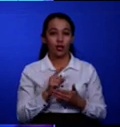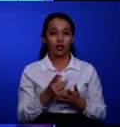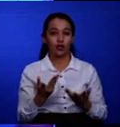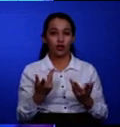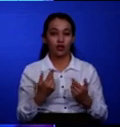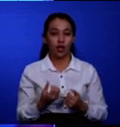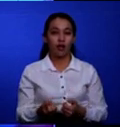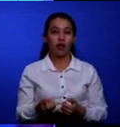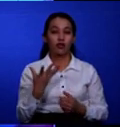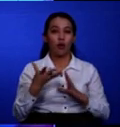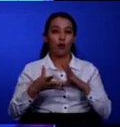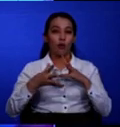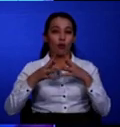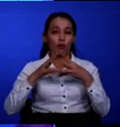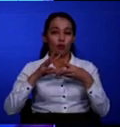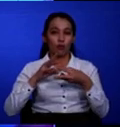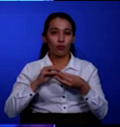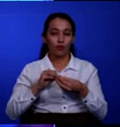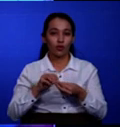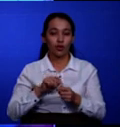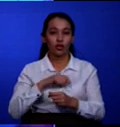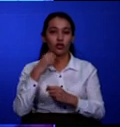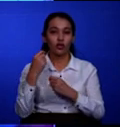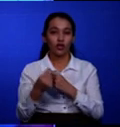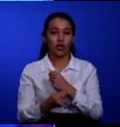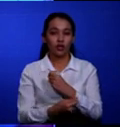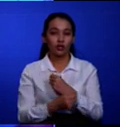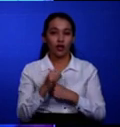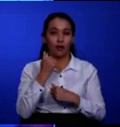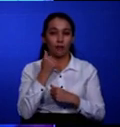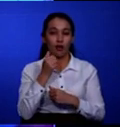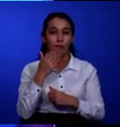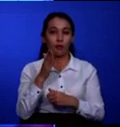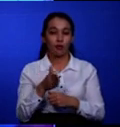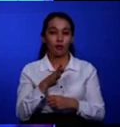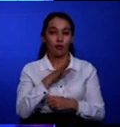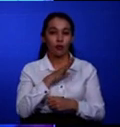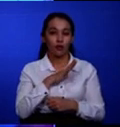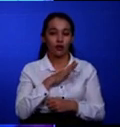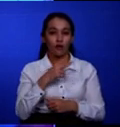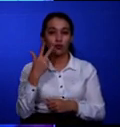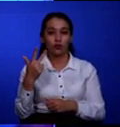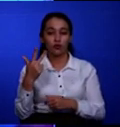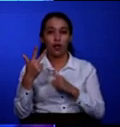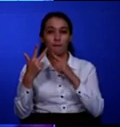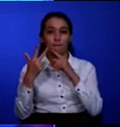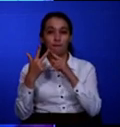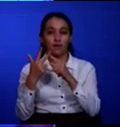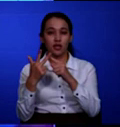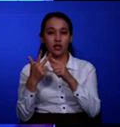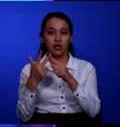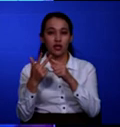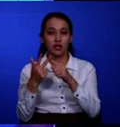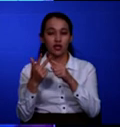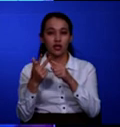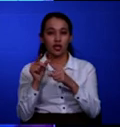necha metr gazlama borligiga va bu yerda 3dan 1 degan so'zga alohida e'tibor